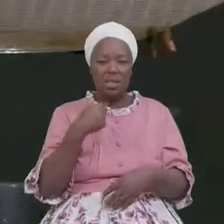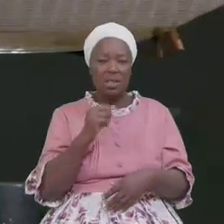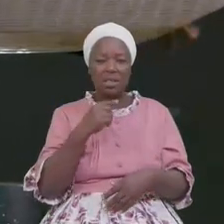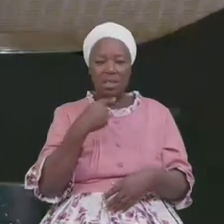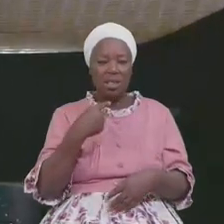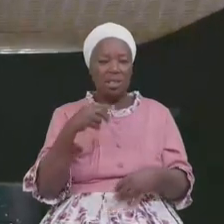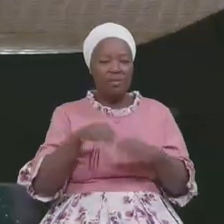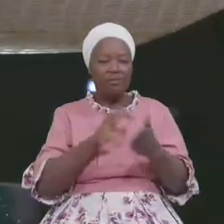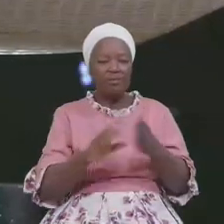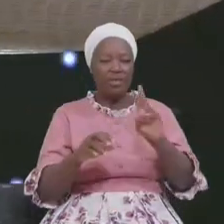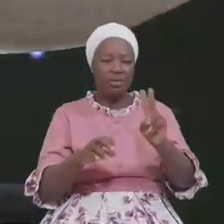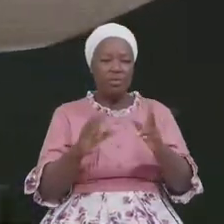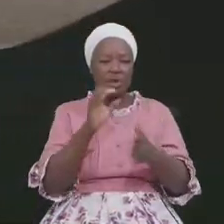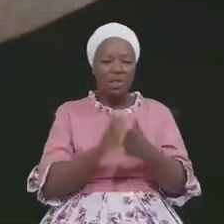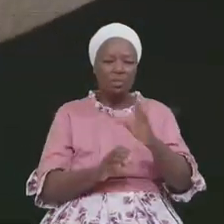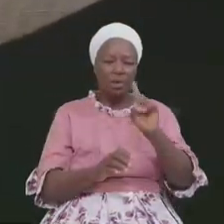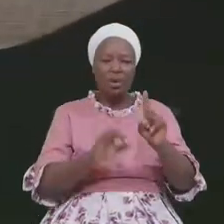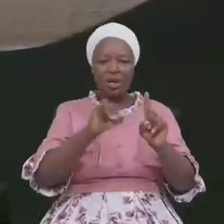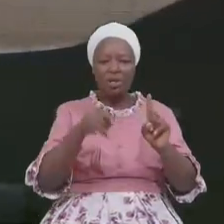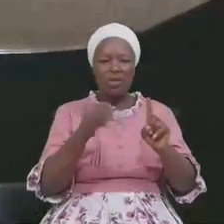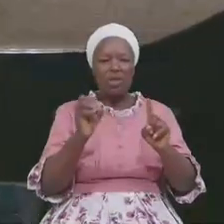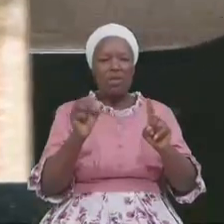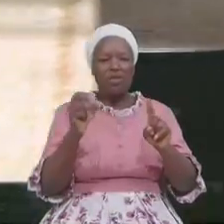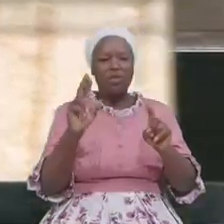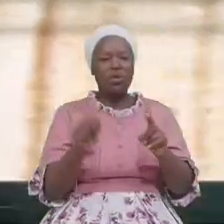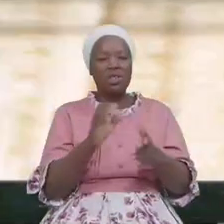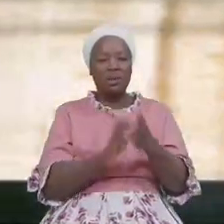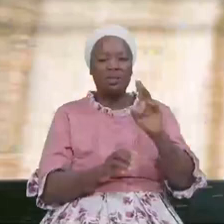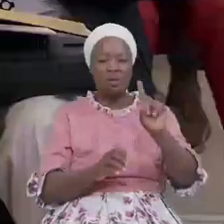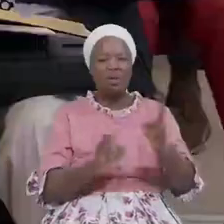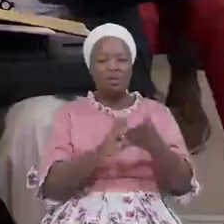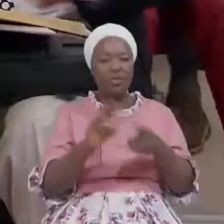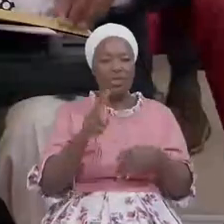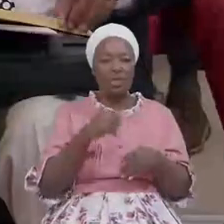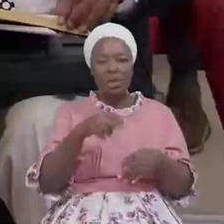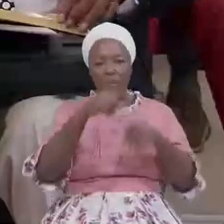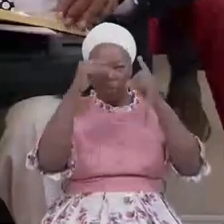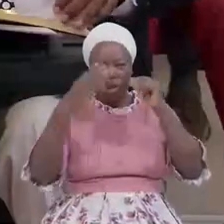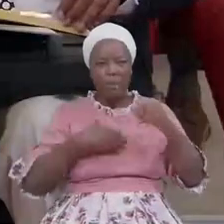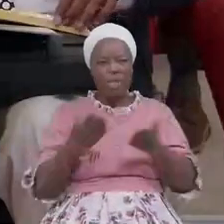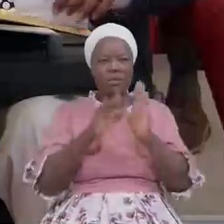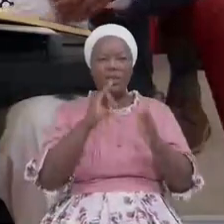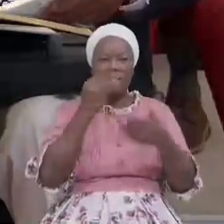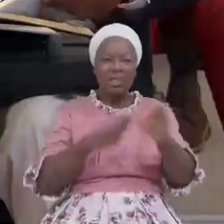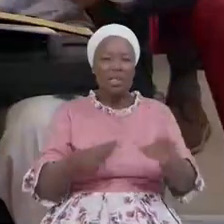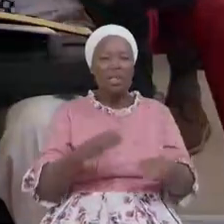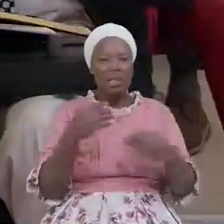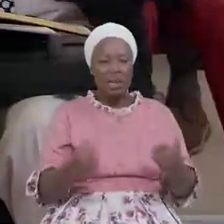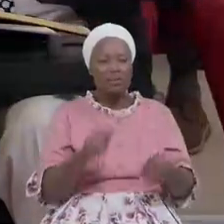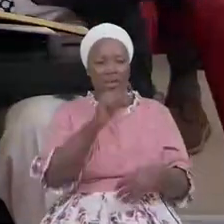verset Dieu de Josué chapitre 1, « Moïse, mon serviteur, est mort. Maintenant donc, lève-toi,